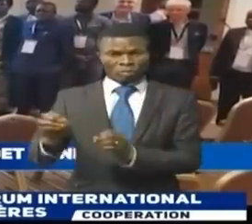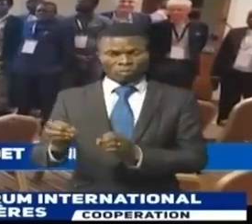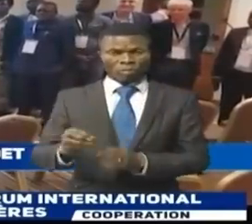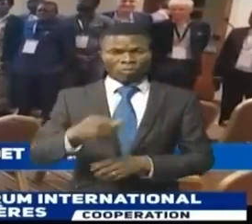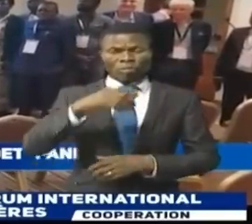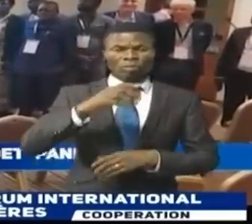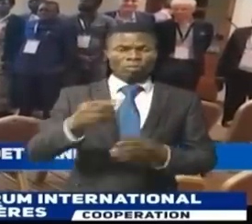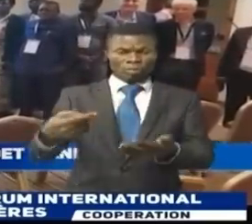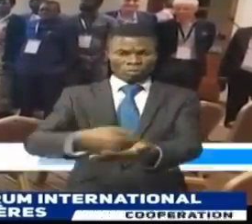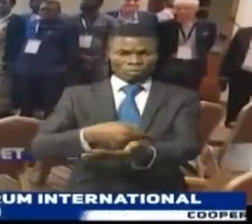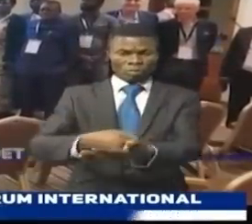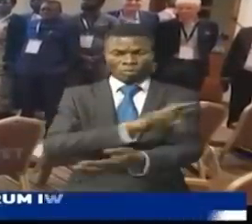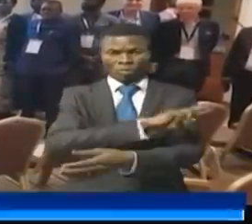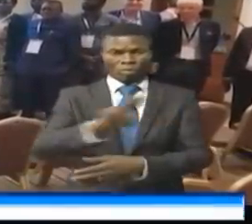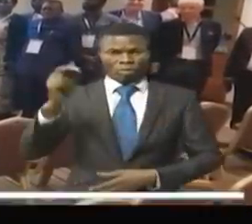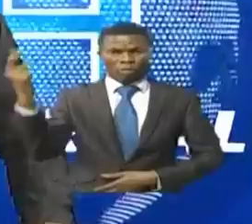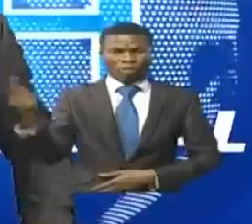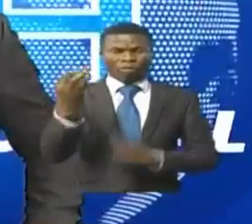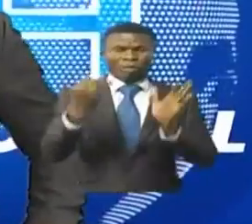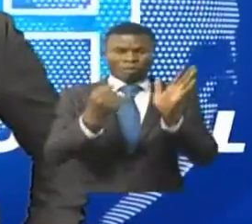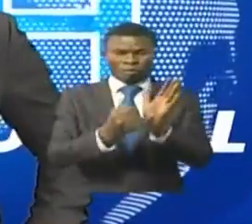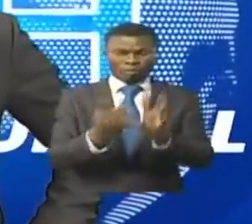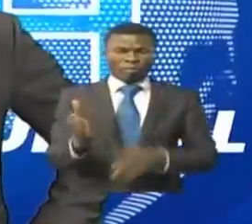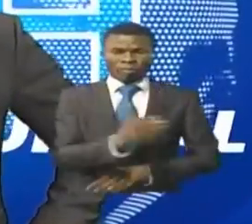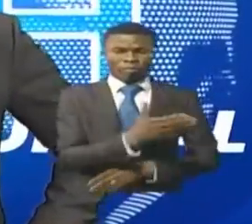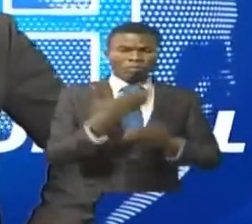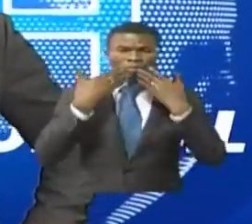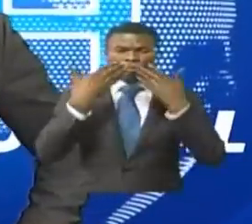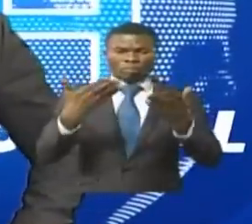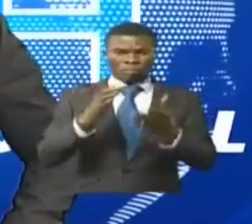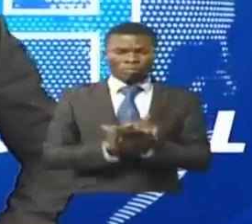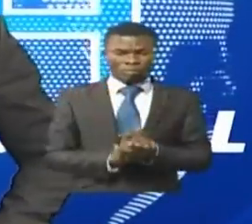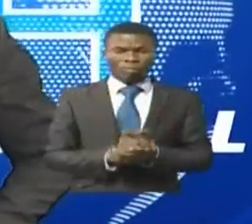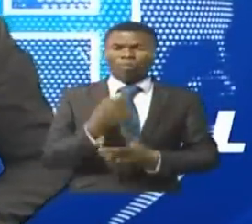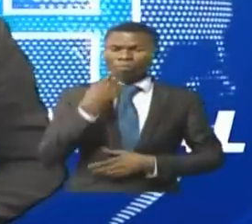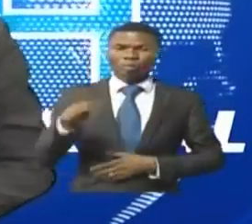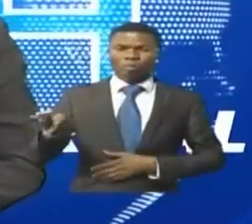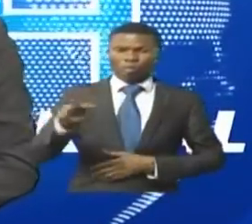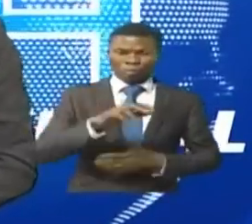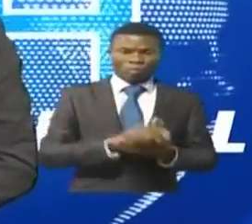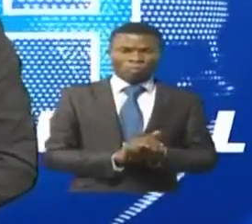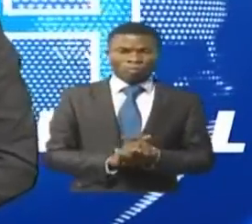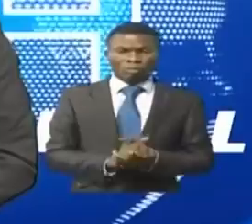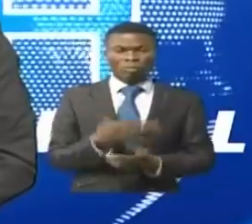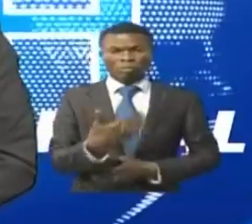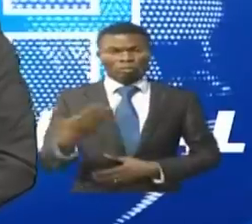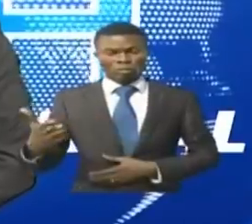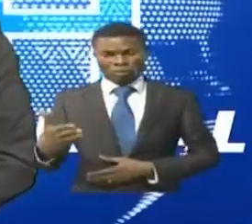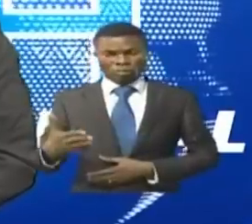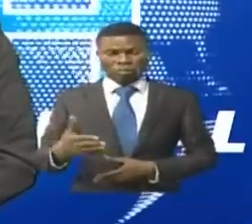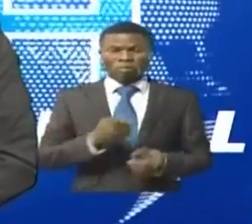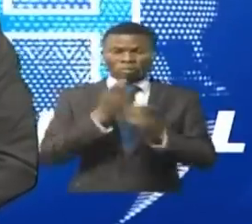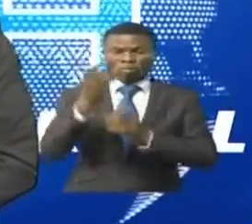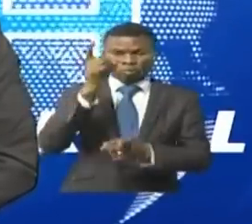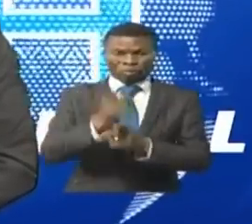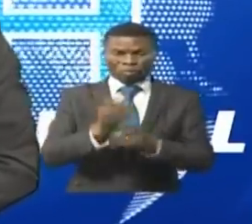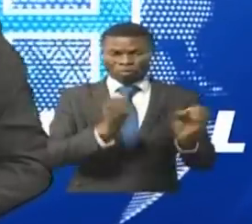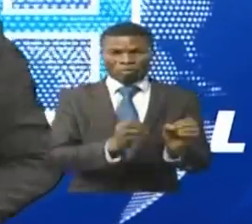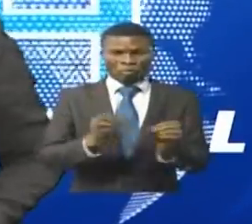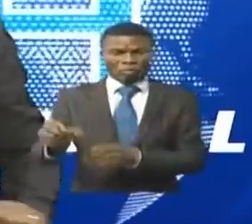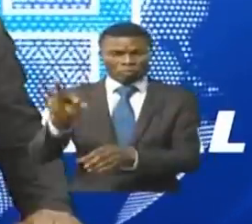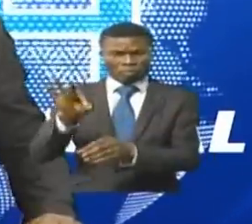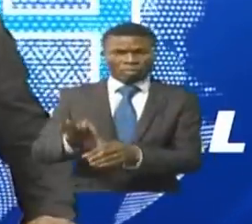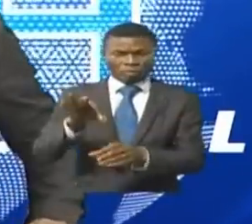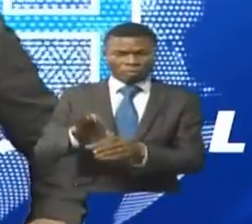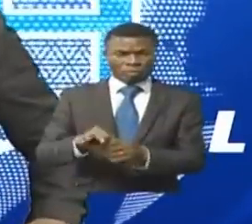en 2026. Merci Rodé Panda, nous l'avons dit tantôt, les choses se précisent pour l'organisation des